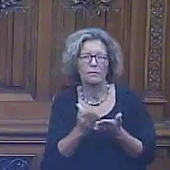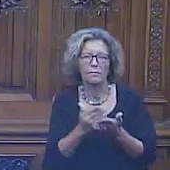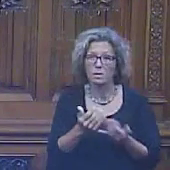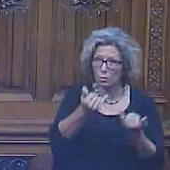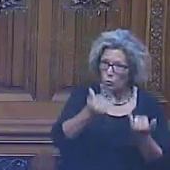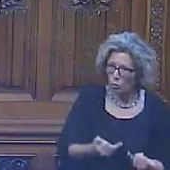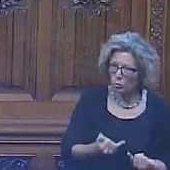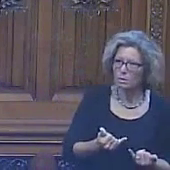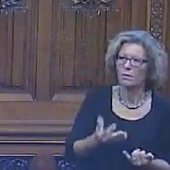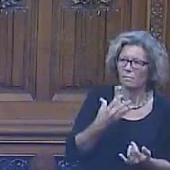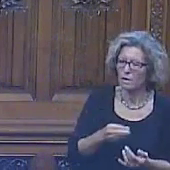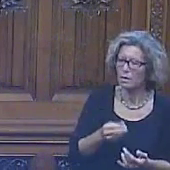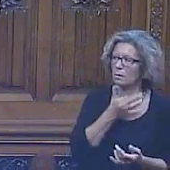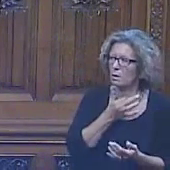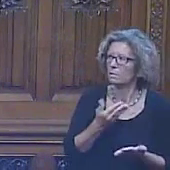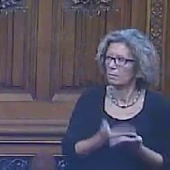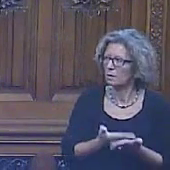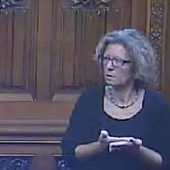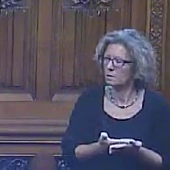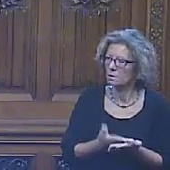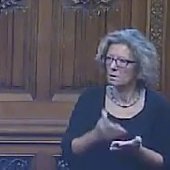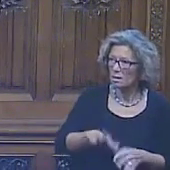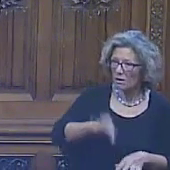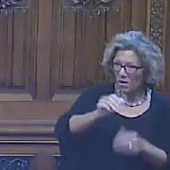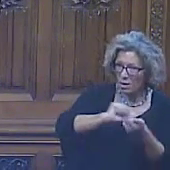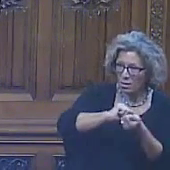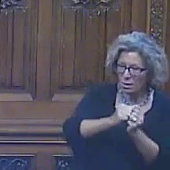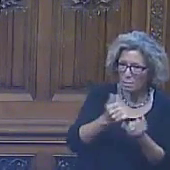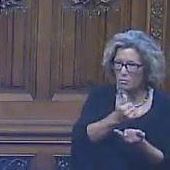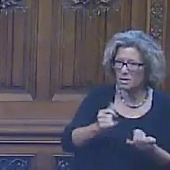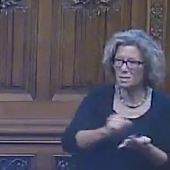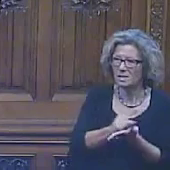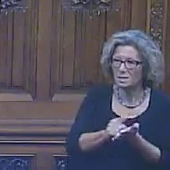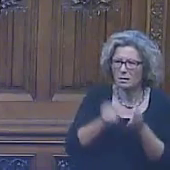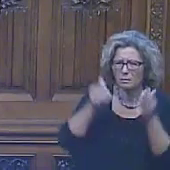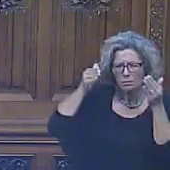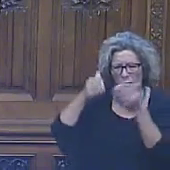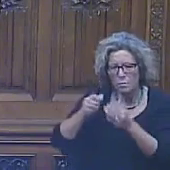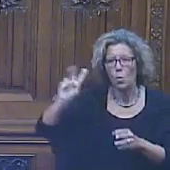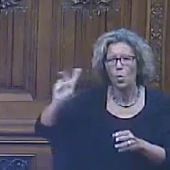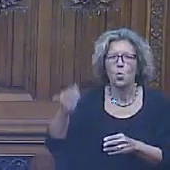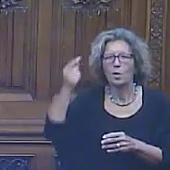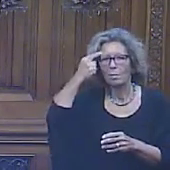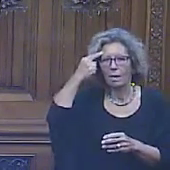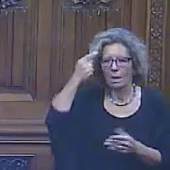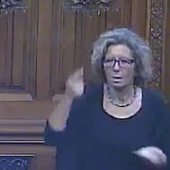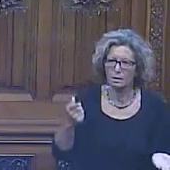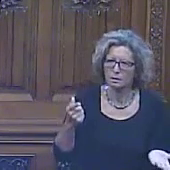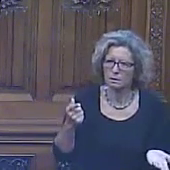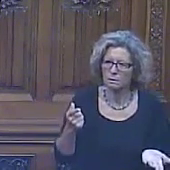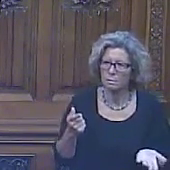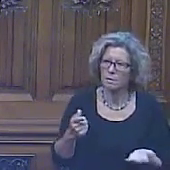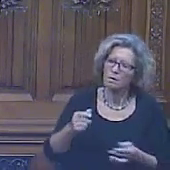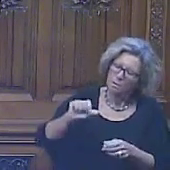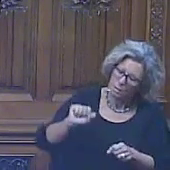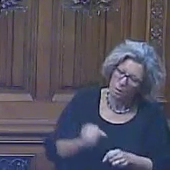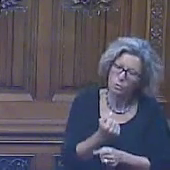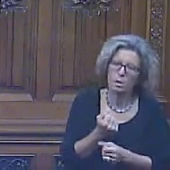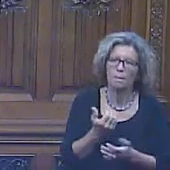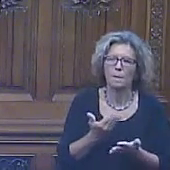für heute auch wieder gilt, nämlich dass Wahlkampf die Zeit der fokussierten Unintelligenz ist.